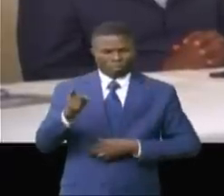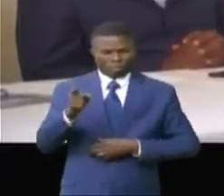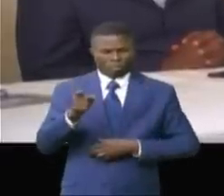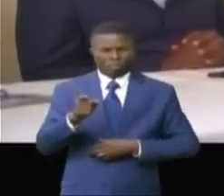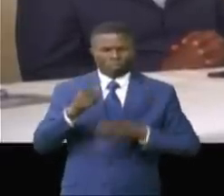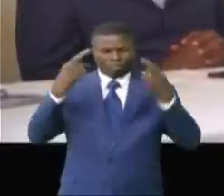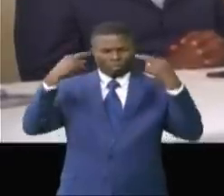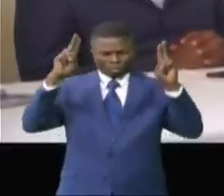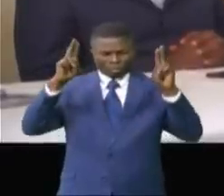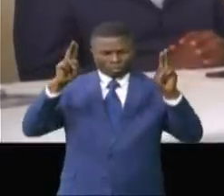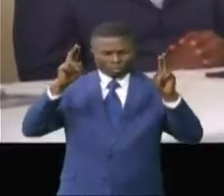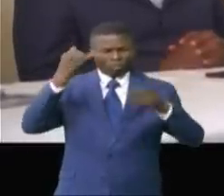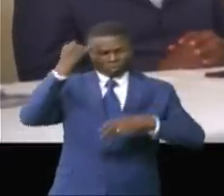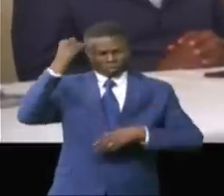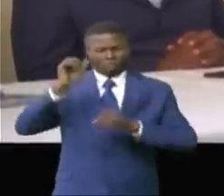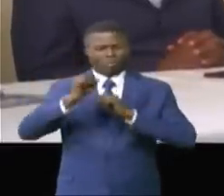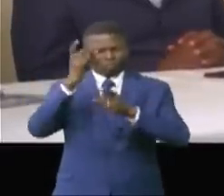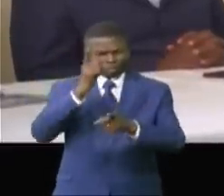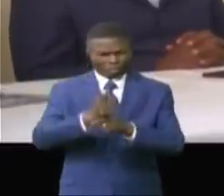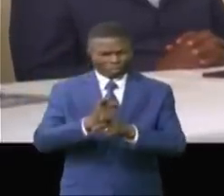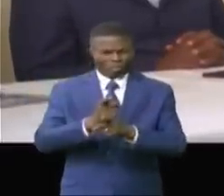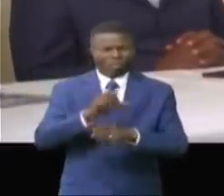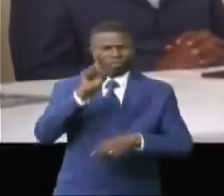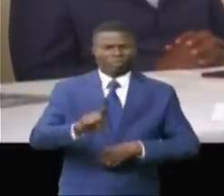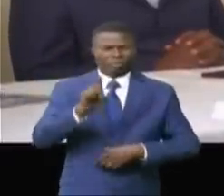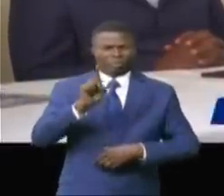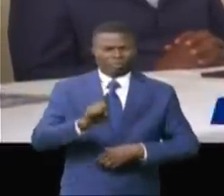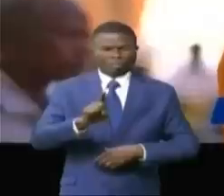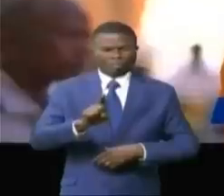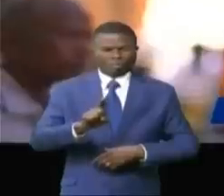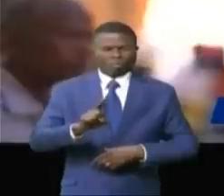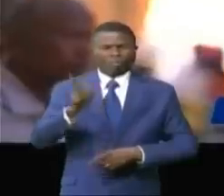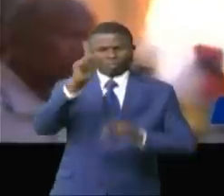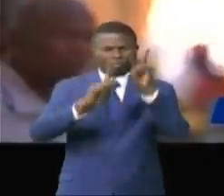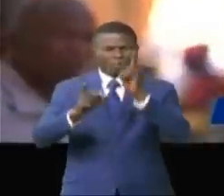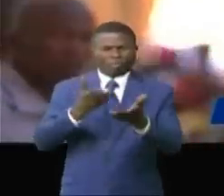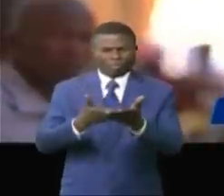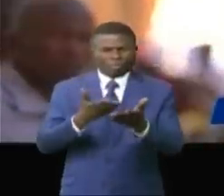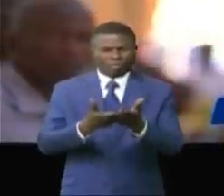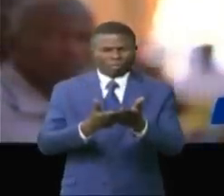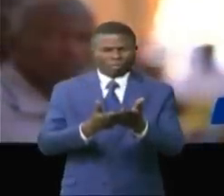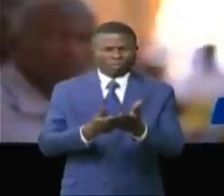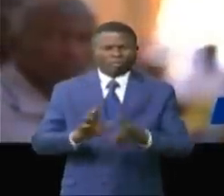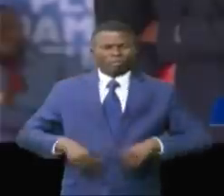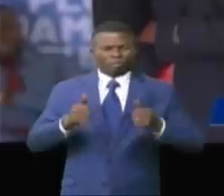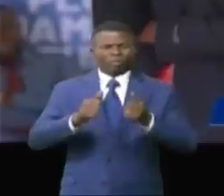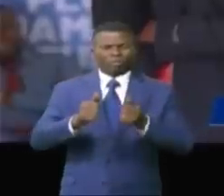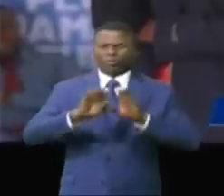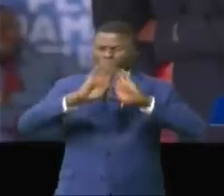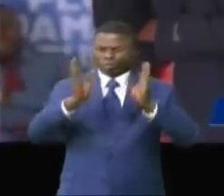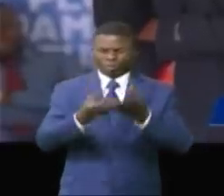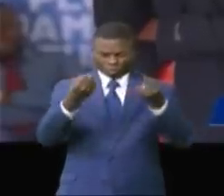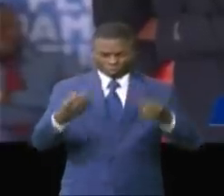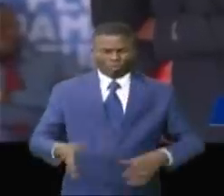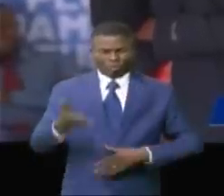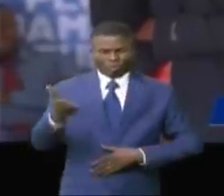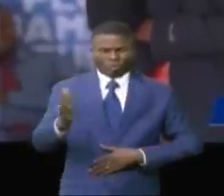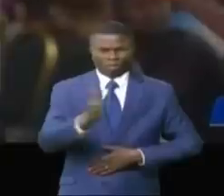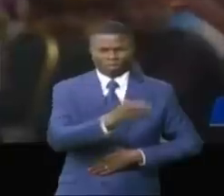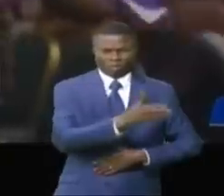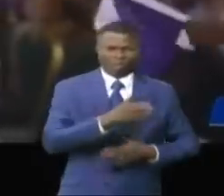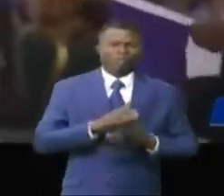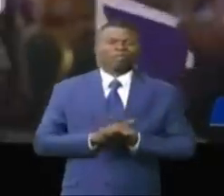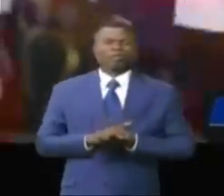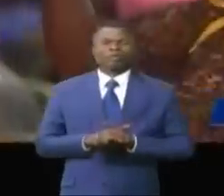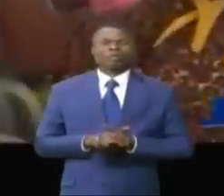réussi à se faire une idée claire des attentes et des besoins de ses compatriotes, à qui la vie a tout arraché. La prochaine sera